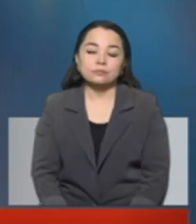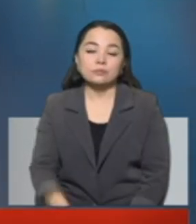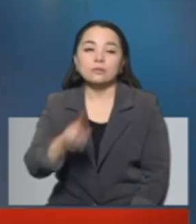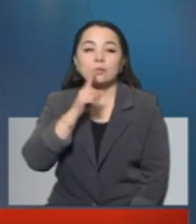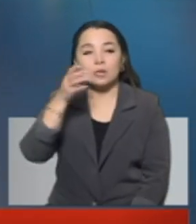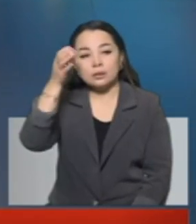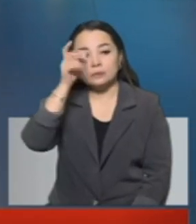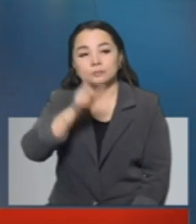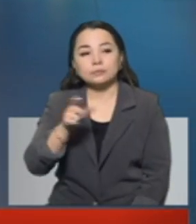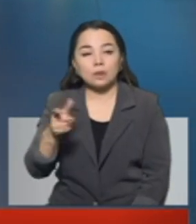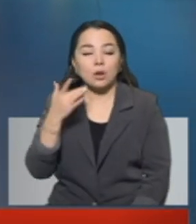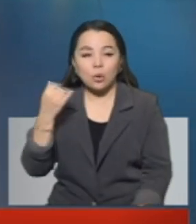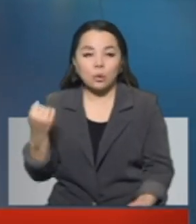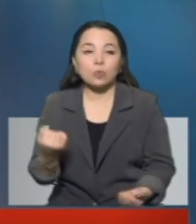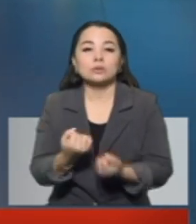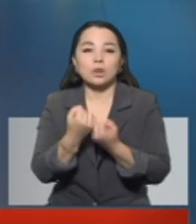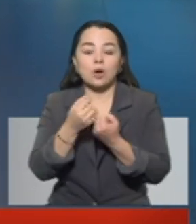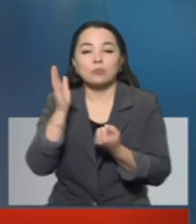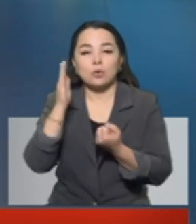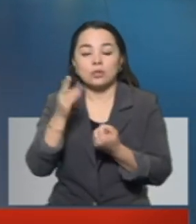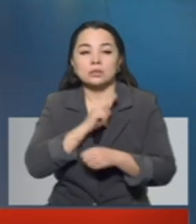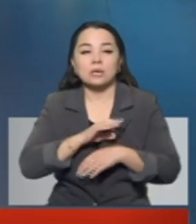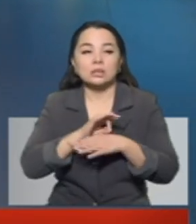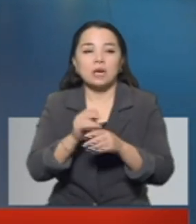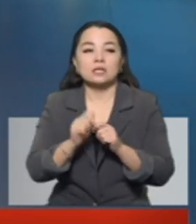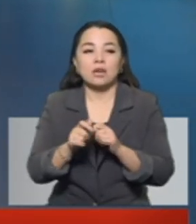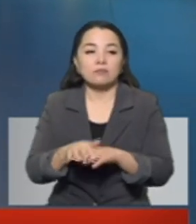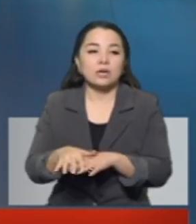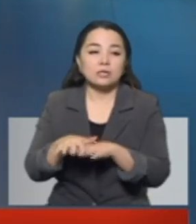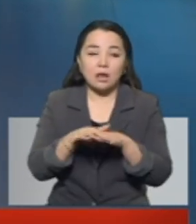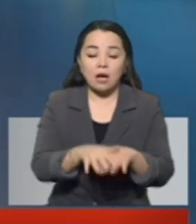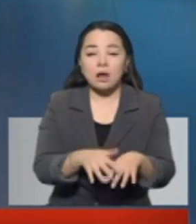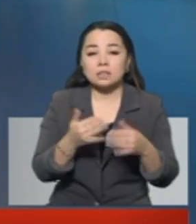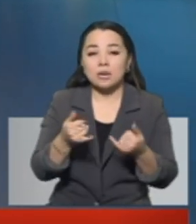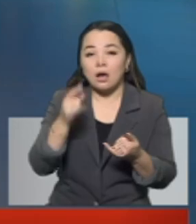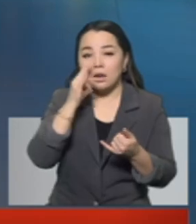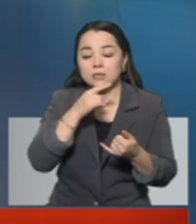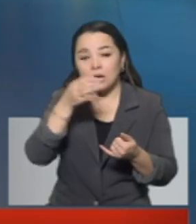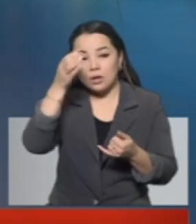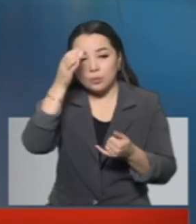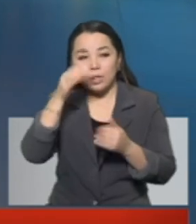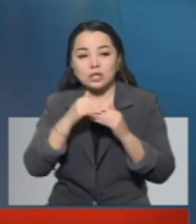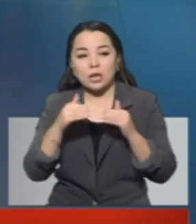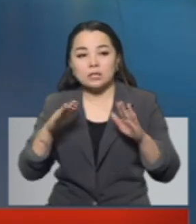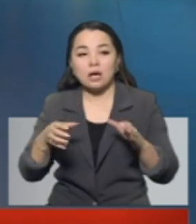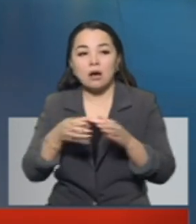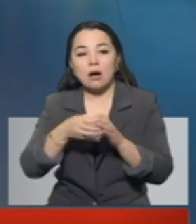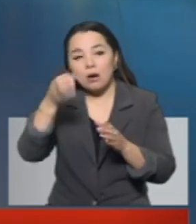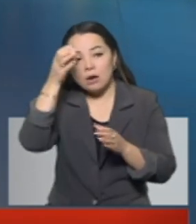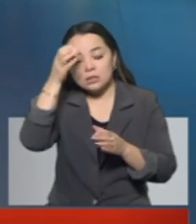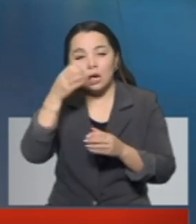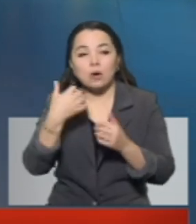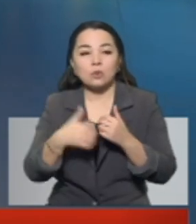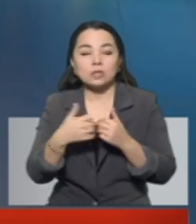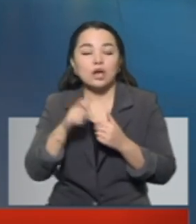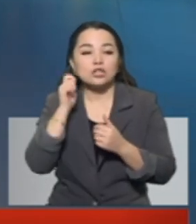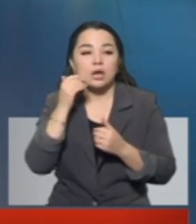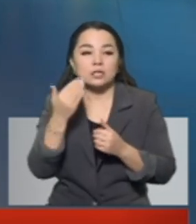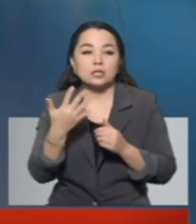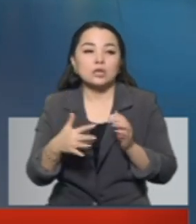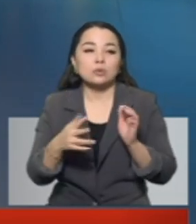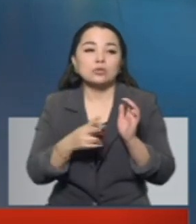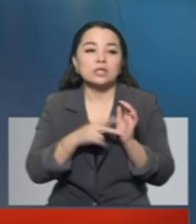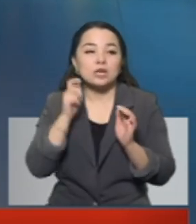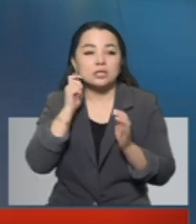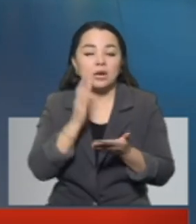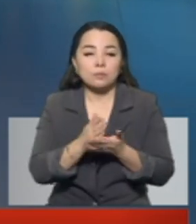Жас ғалымдарды қолдау болашаққа жасалған инвестиция. Қазір Қазақстандағы ғылыми дәрежесі бар ғалымдардың орташа жасы 57